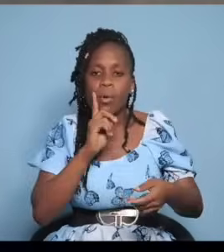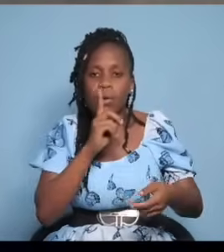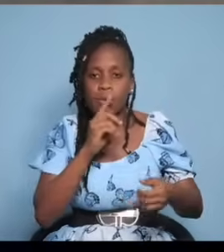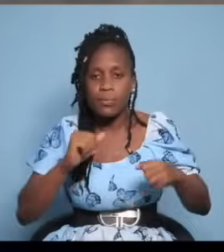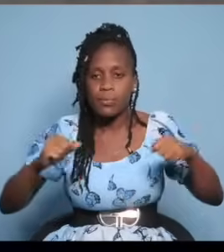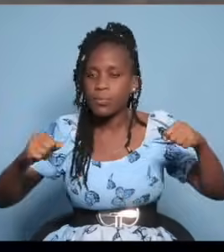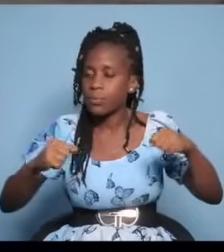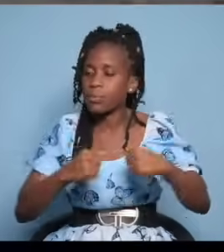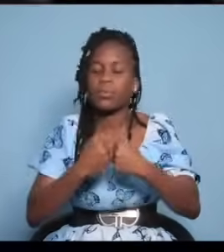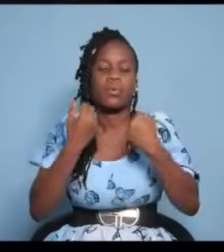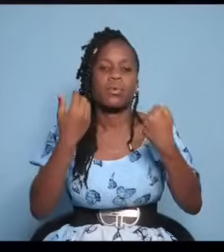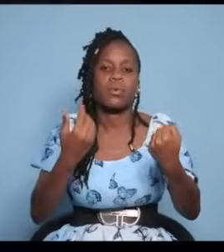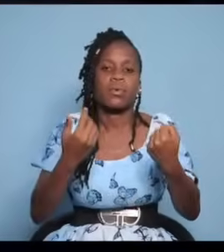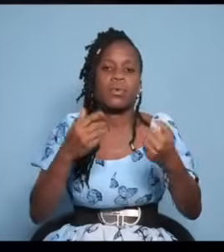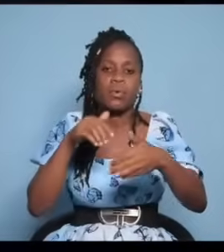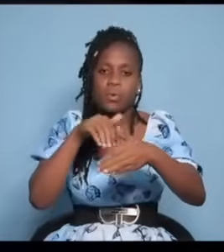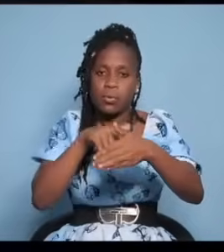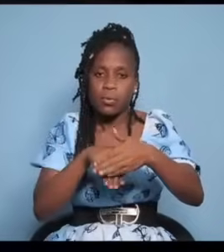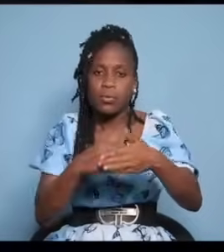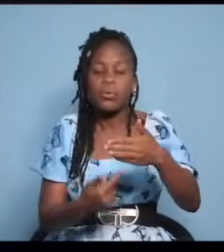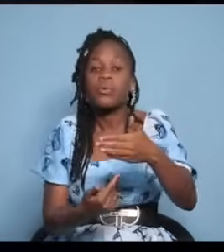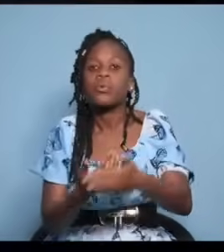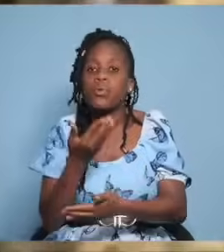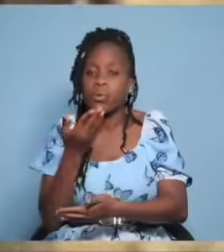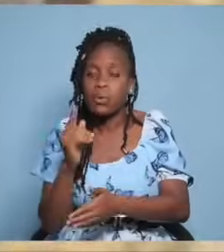kuzificha, tukio hilo linamaanisha kwamba